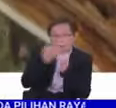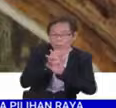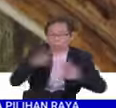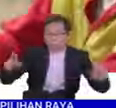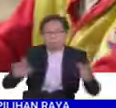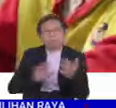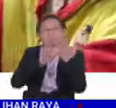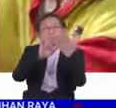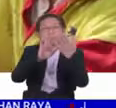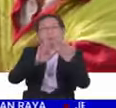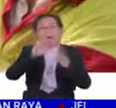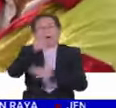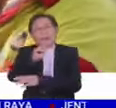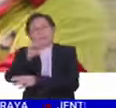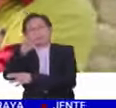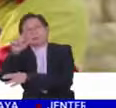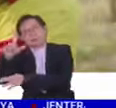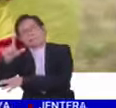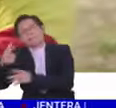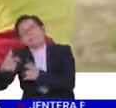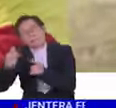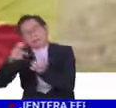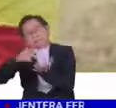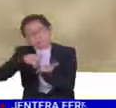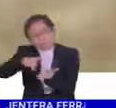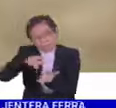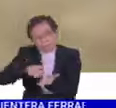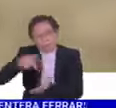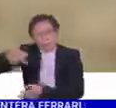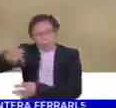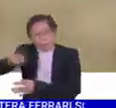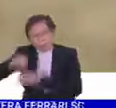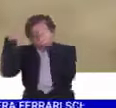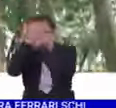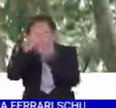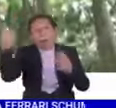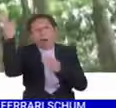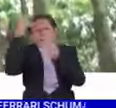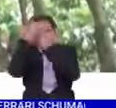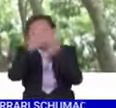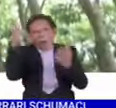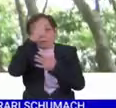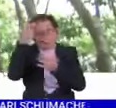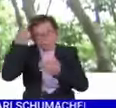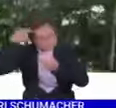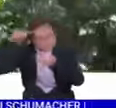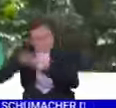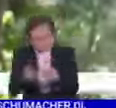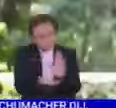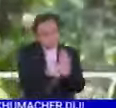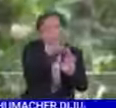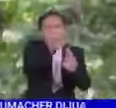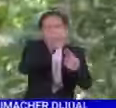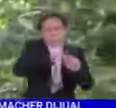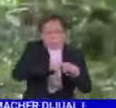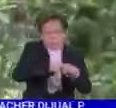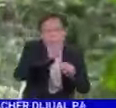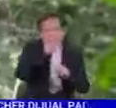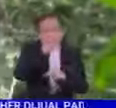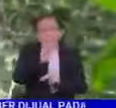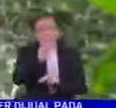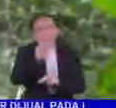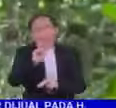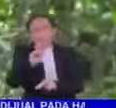persediaan menghadapi monsun timur laut. Perdana Menteri turut mengumumkan kerajaan bersetuju menaikkan kadar pembayaran